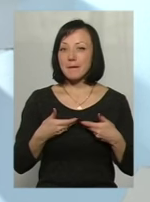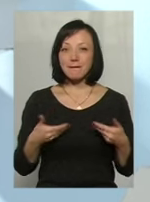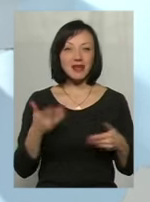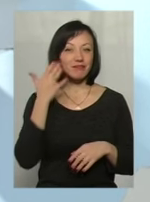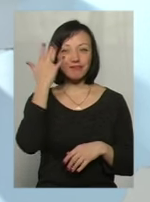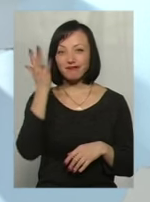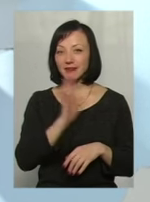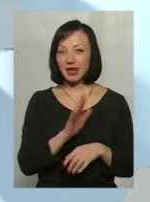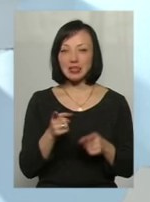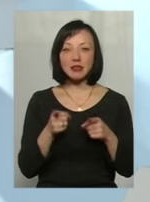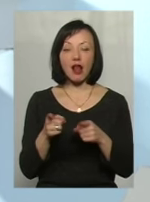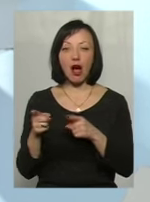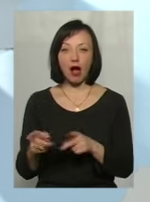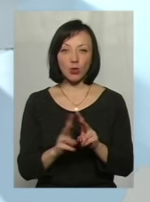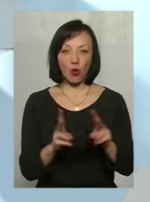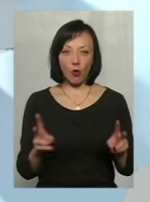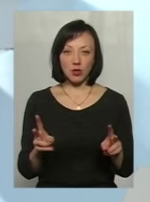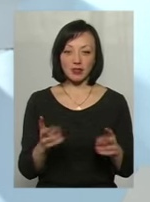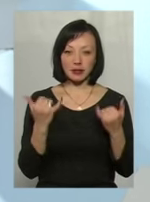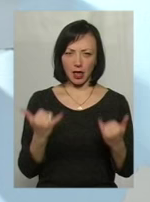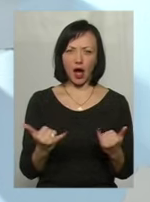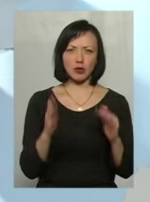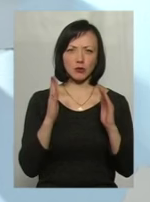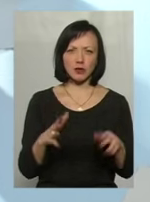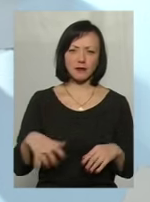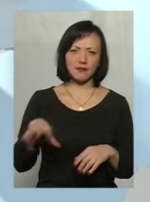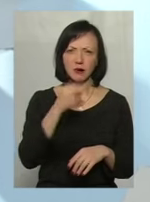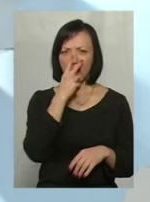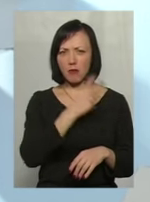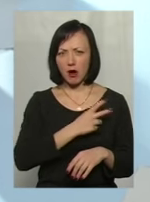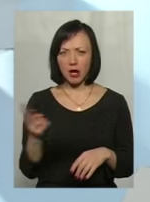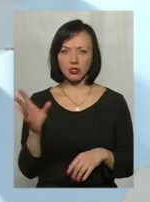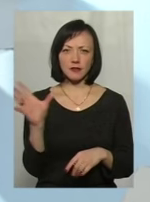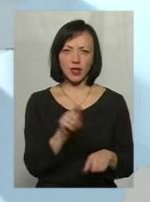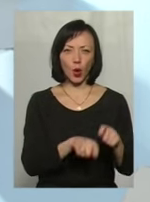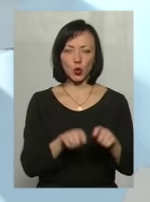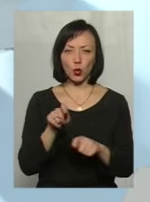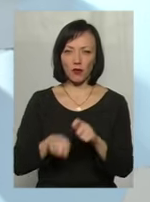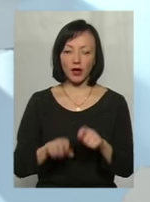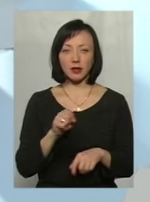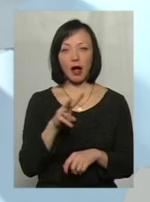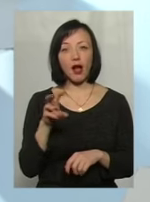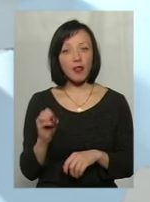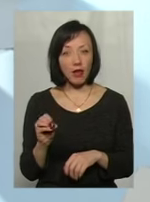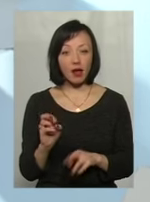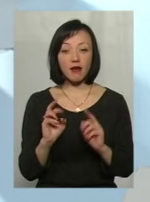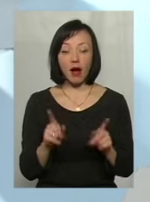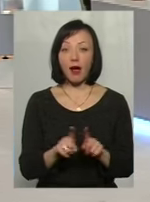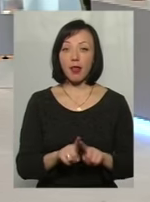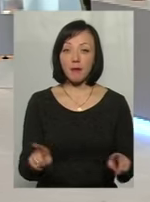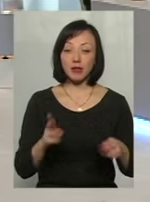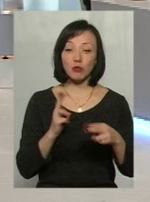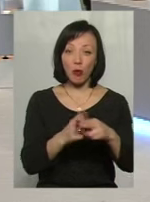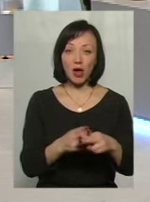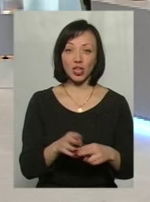собі цілі залякати когось і ствердити, от зараз ми будемо все бачити і все контролювати. Але як елемент